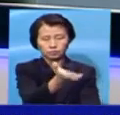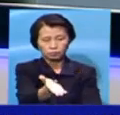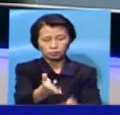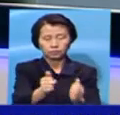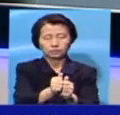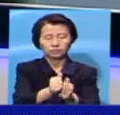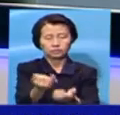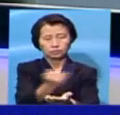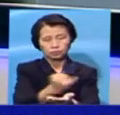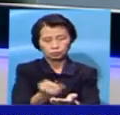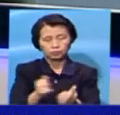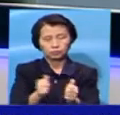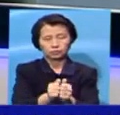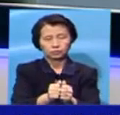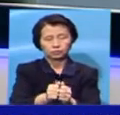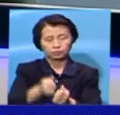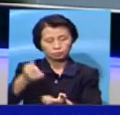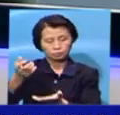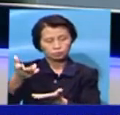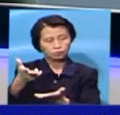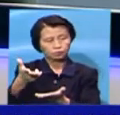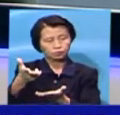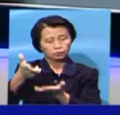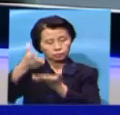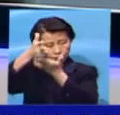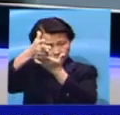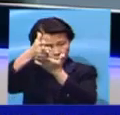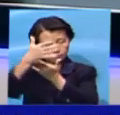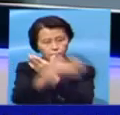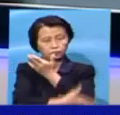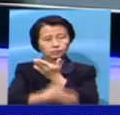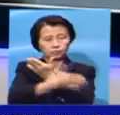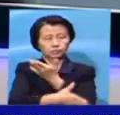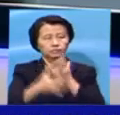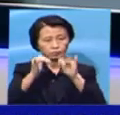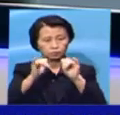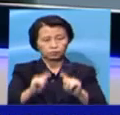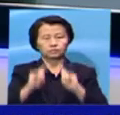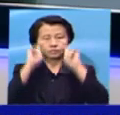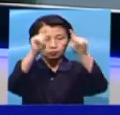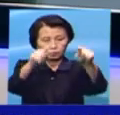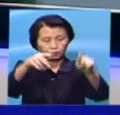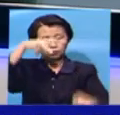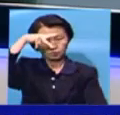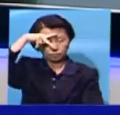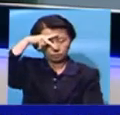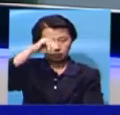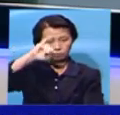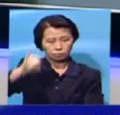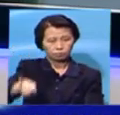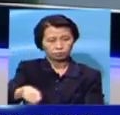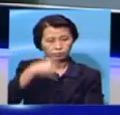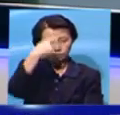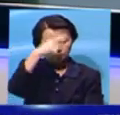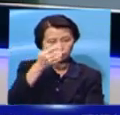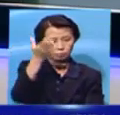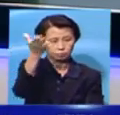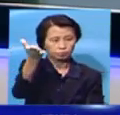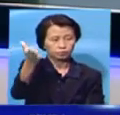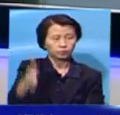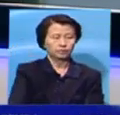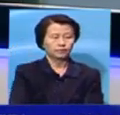industri danen kita terus saj ke seri perdana Putrajaya bersama wartawan mohaninai untuk perkembangan di sana